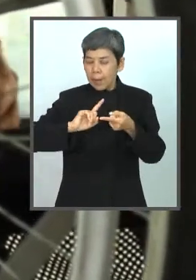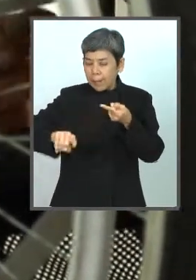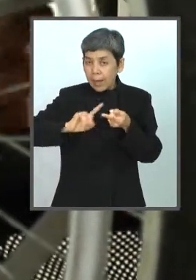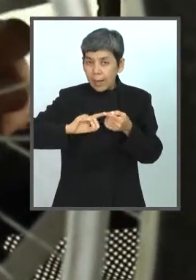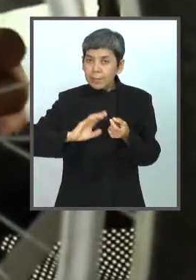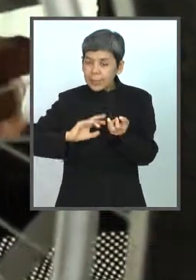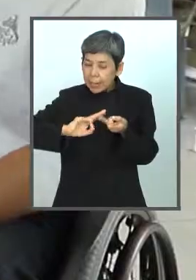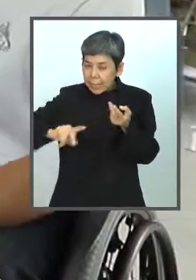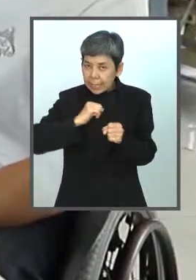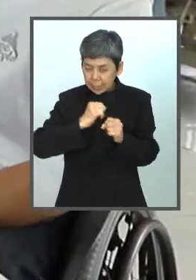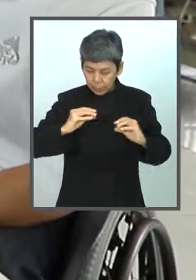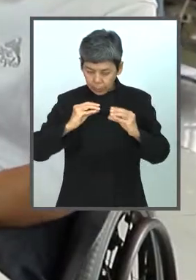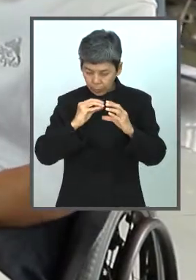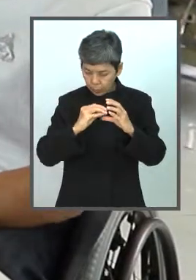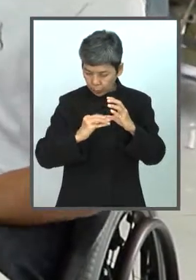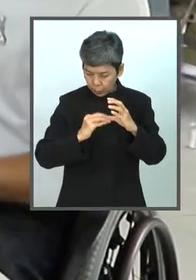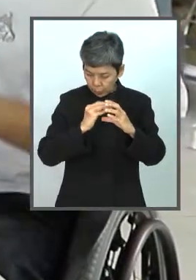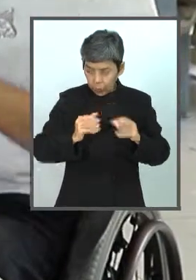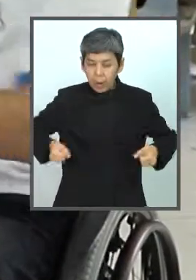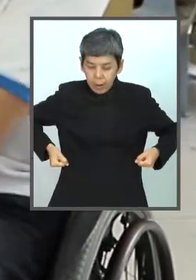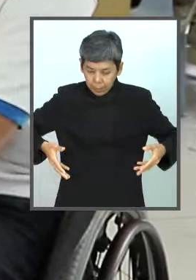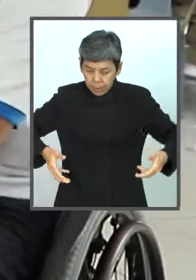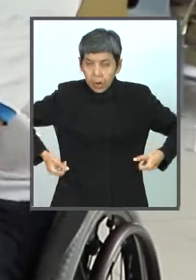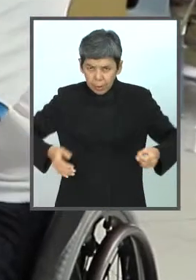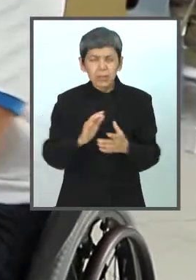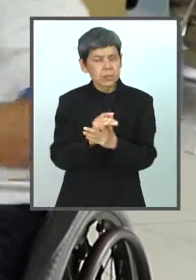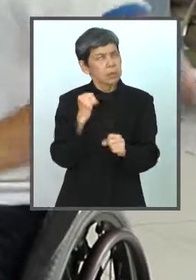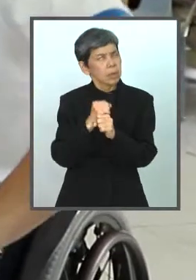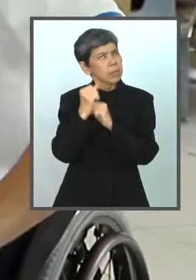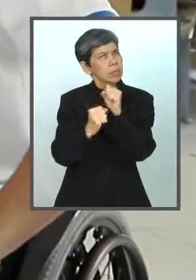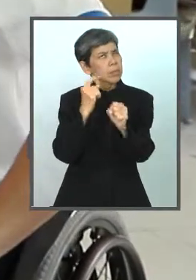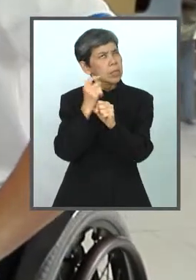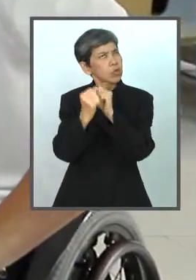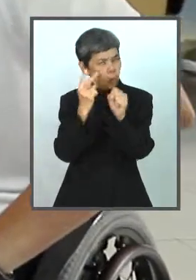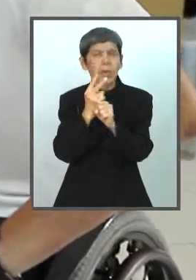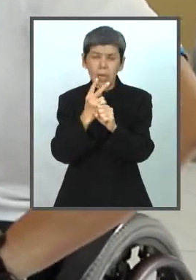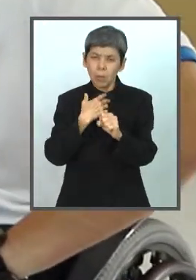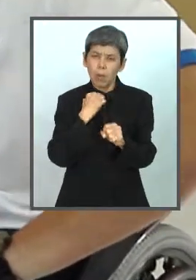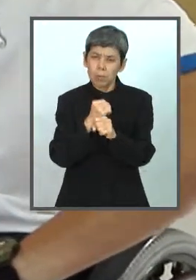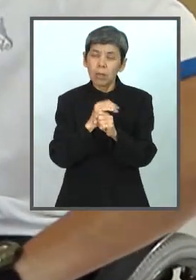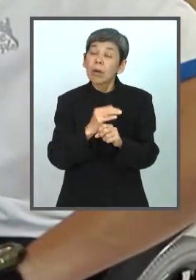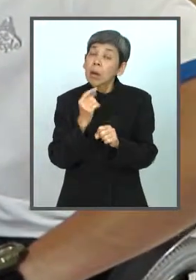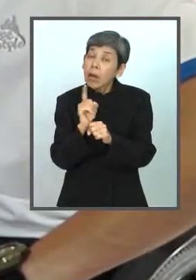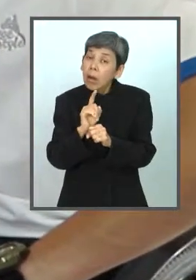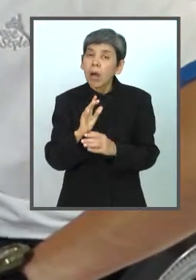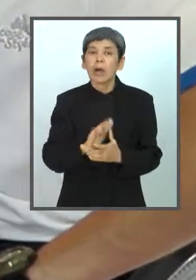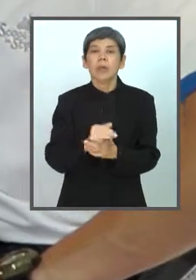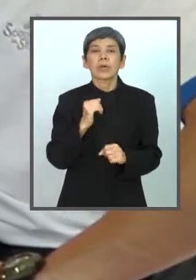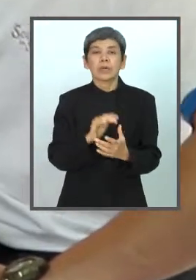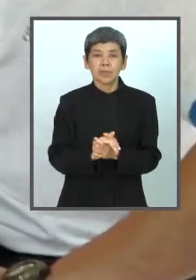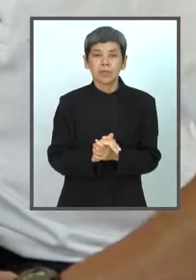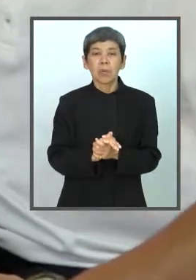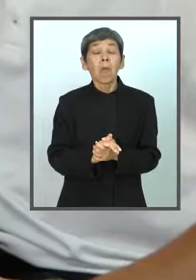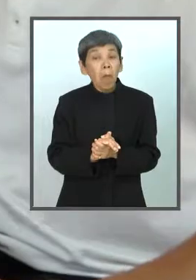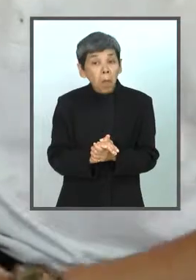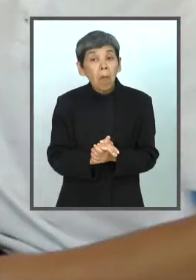ปลี่ยนลูกปืน ครับ ทำนานยังครับ นานแล้วครับ2 ปีประมาณ2 ปีผมเพิ่งออกมา หมายถึงเพิ่งออกมาจากไหน เพิ่งออกมาจากเตียง